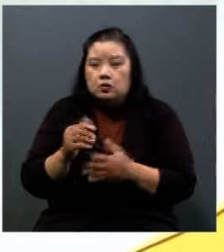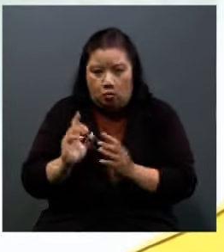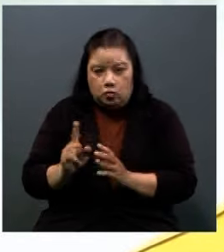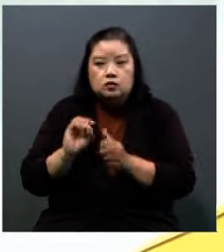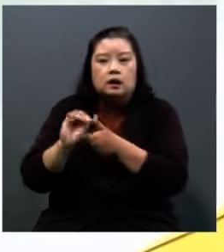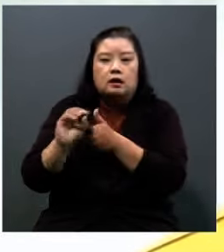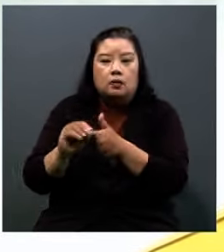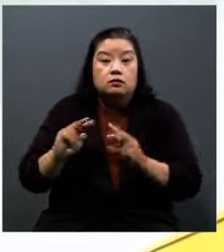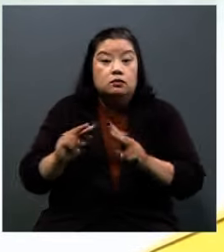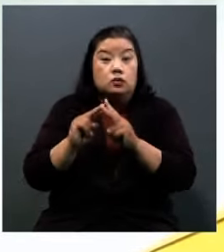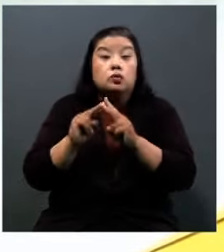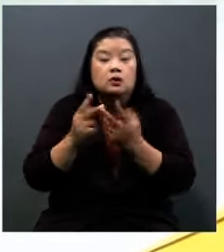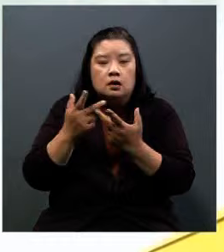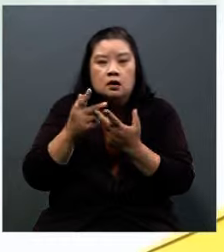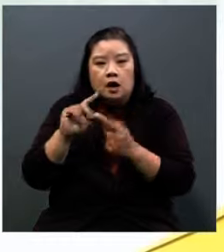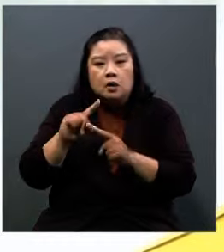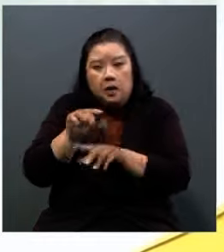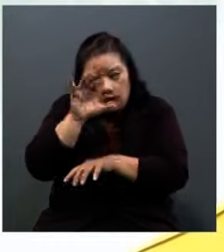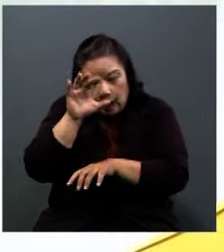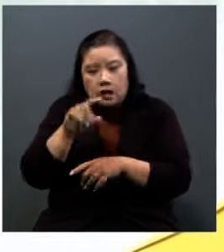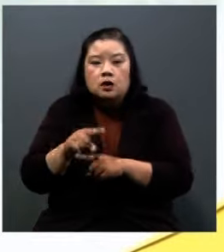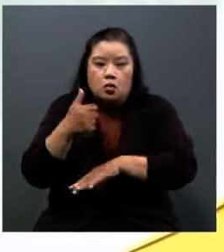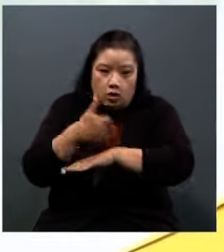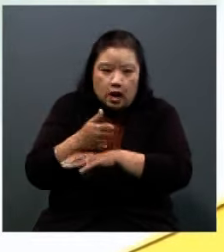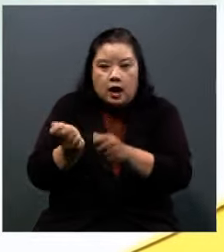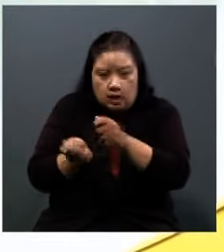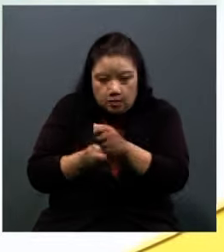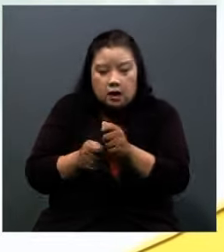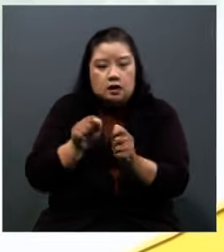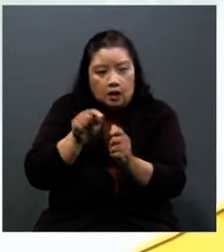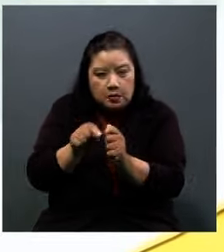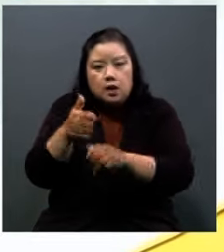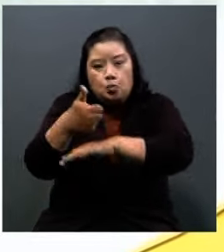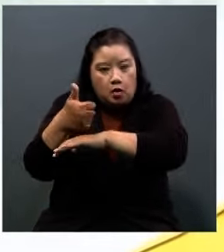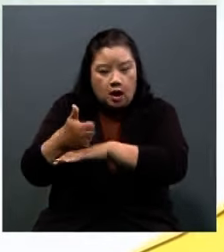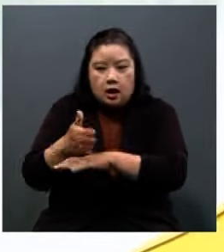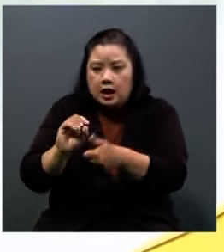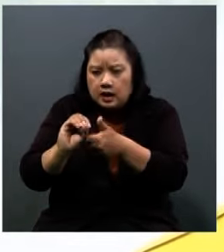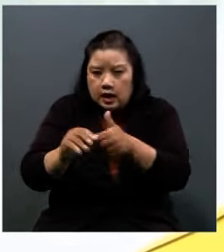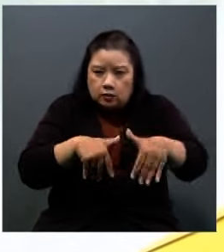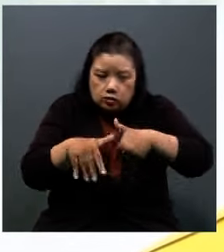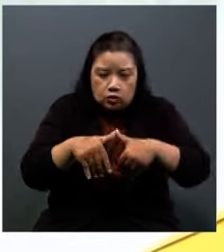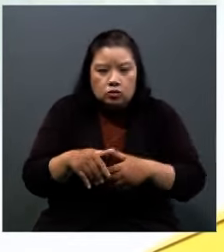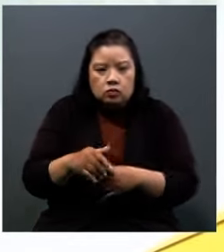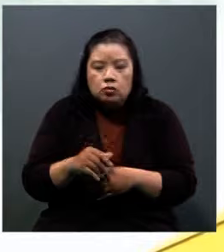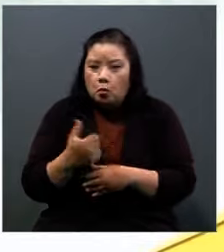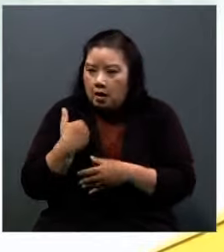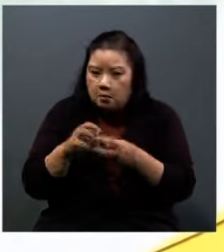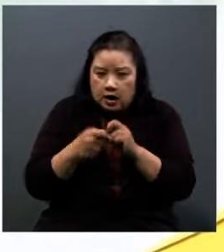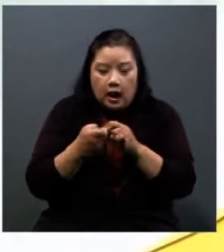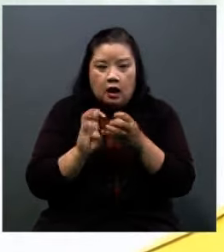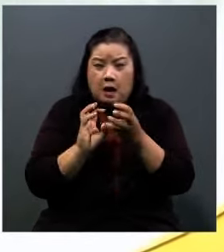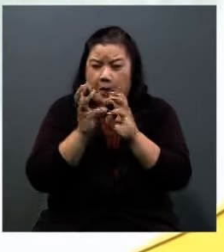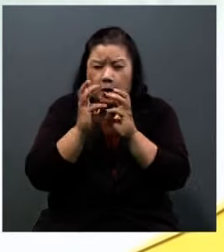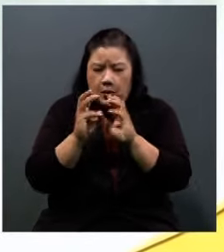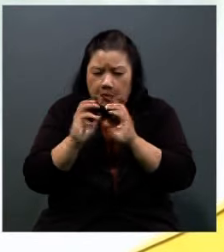ระทรวงมหาดไทยโดยผู้ใหญ่บ้านกำนันในอำเภอทั้งหลายก็ต้องให้ความรู้กับพวกราษฎรทั้งหลายด้วยว่าปัญหามันที่มันท